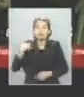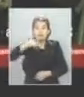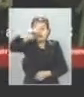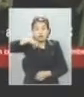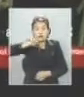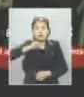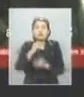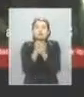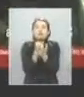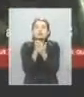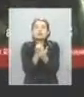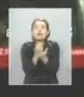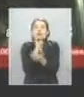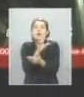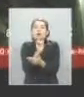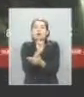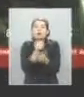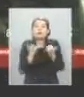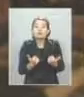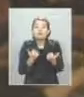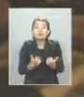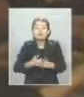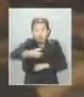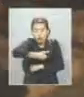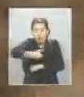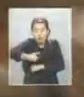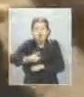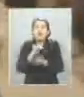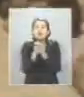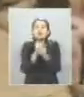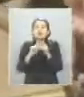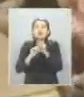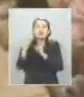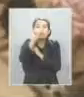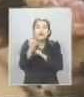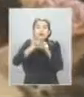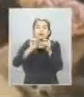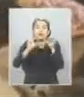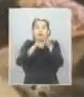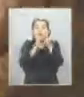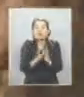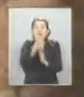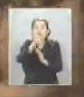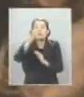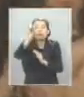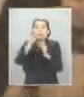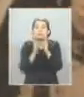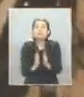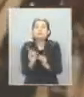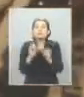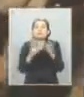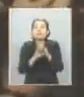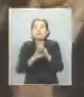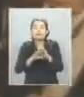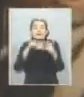การช่วยเหลือนะคะว่าขณะนี้มีผู้ขอความช่วยเหลือให้ติดตามญาติประมาณ180รายและขณะนี้สามารถติดต่อได้แล้ว